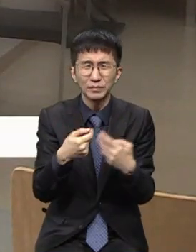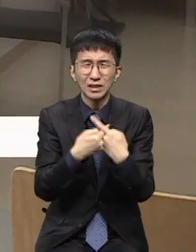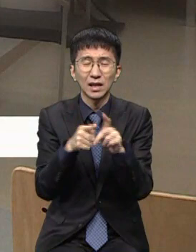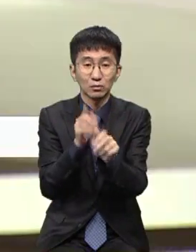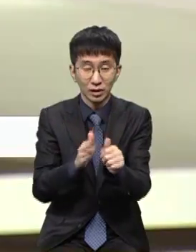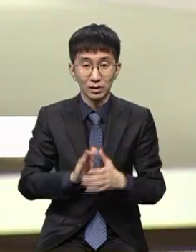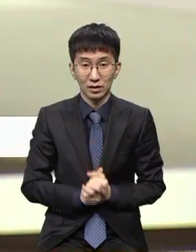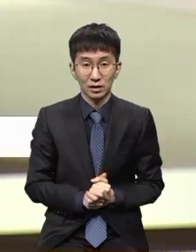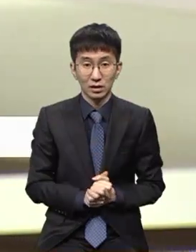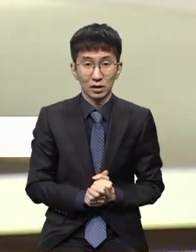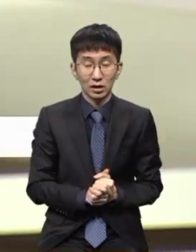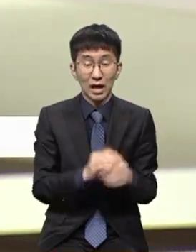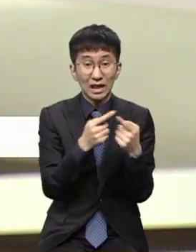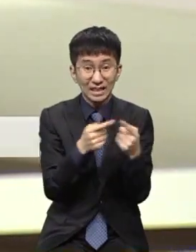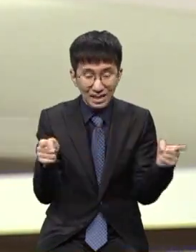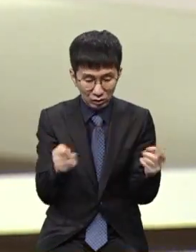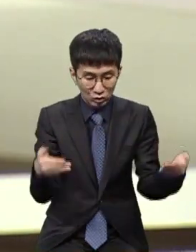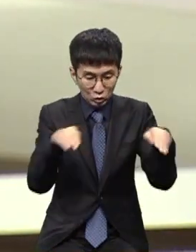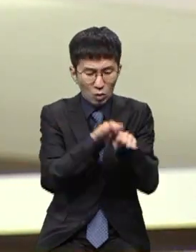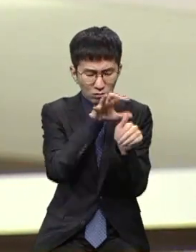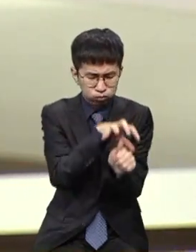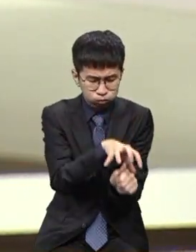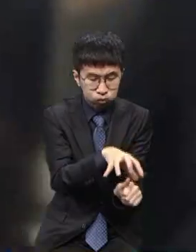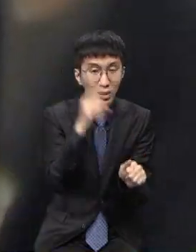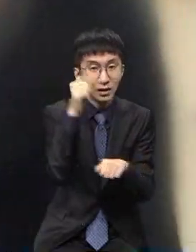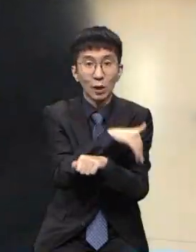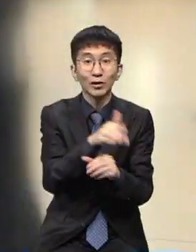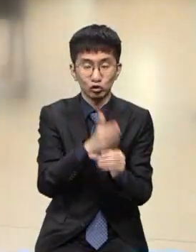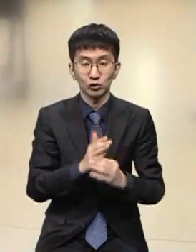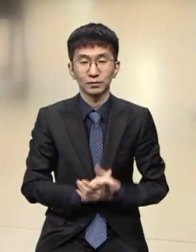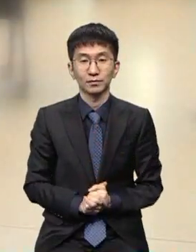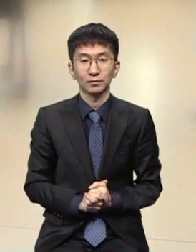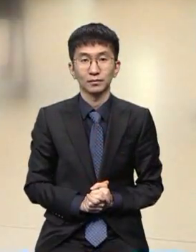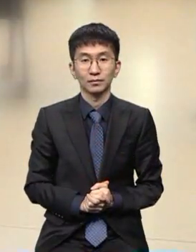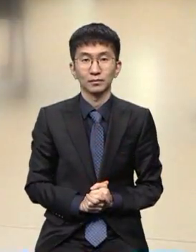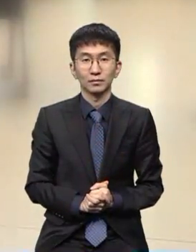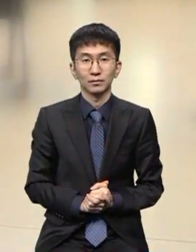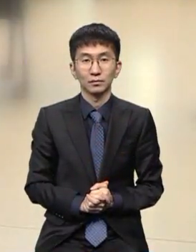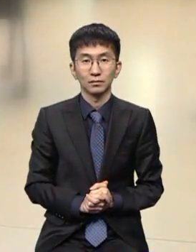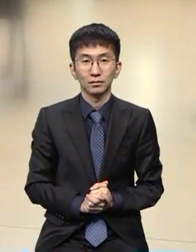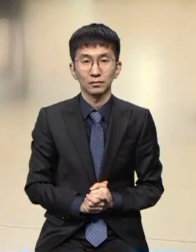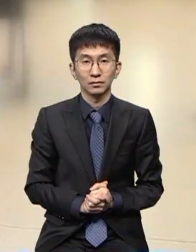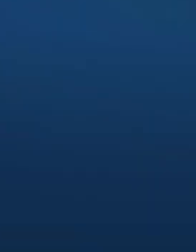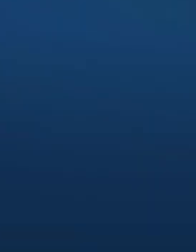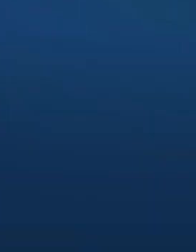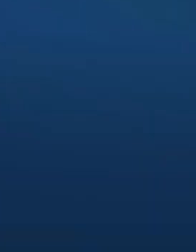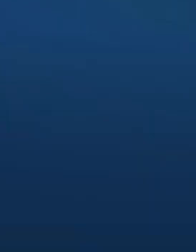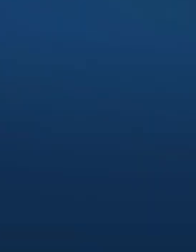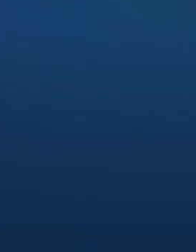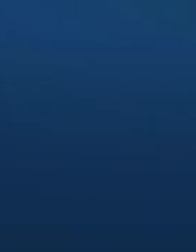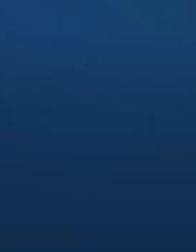방역당국은 격리 대상을 병원 본관인 1동 전체로 확대할 방침입니다. KBC 이영길입니다.